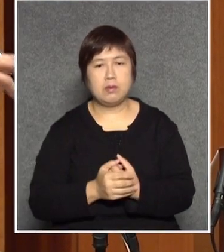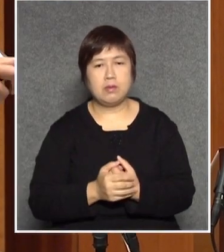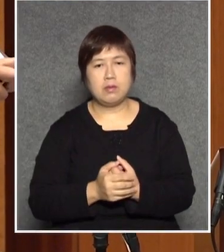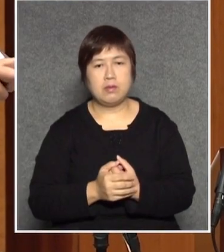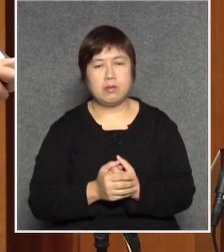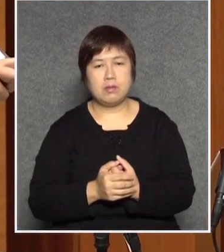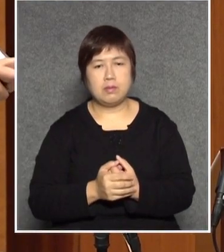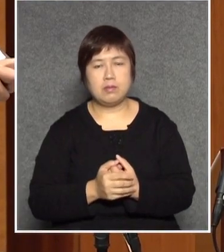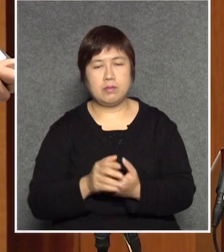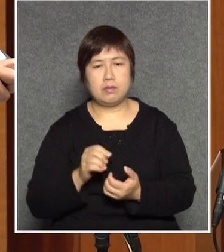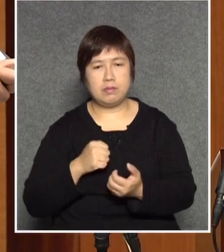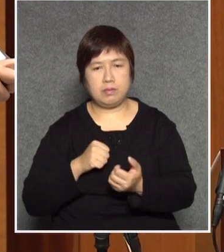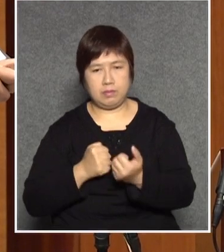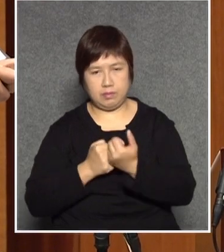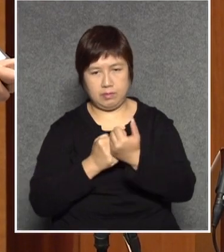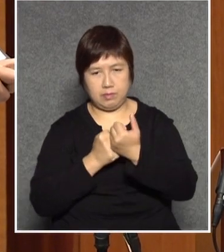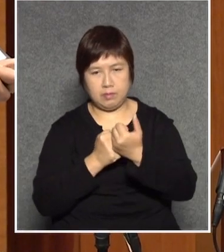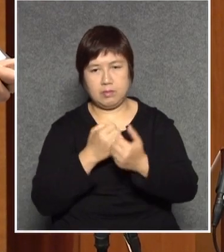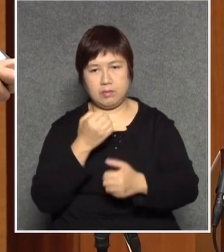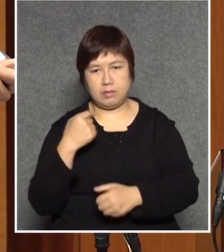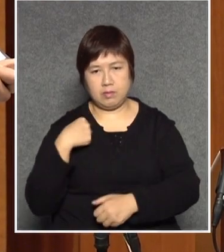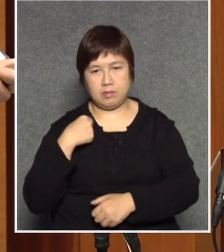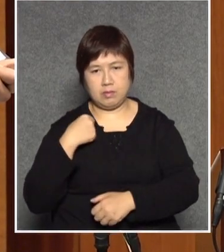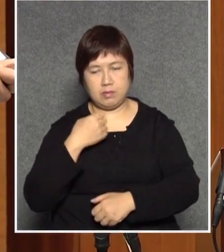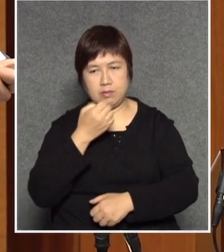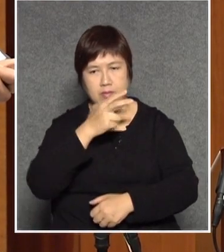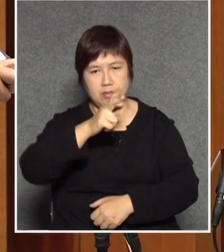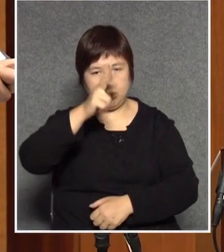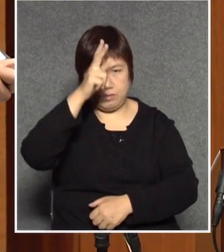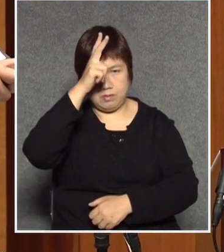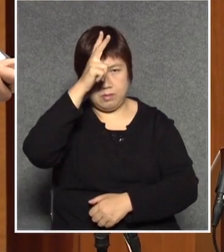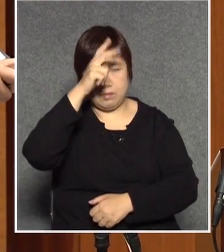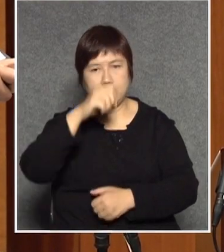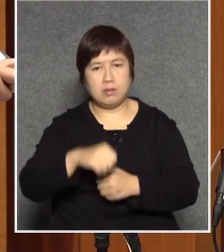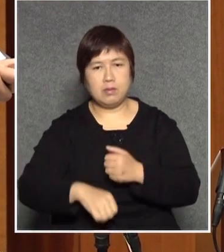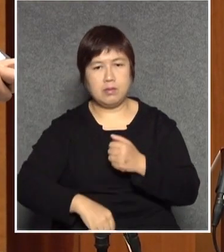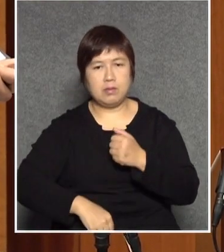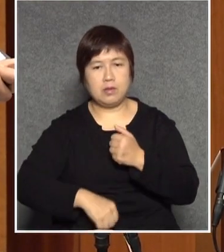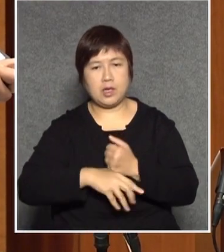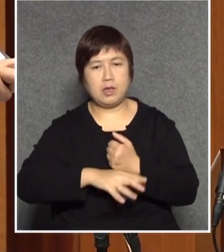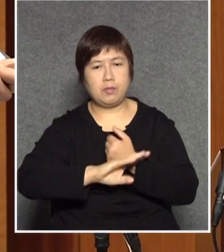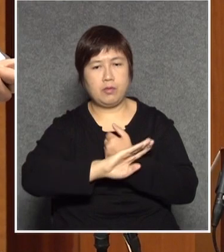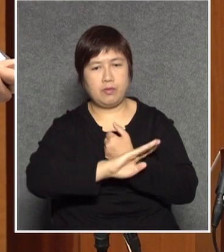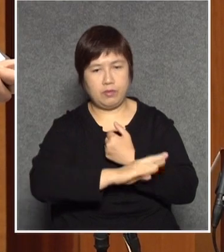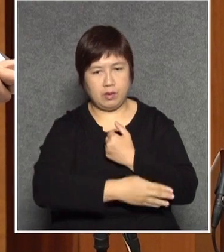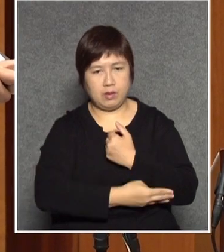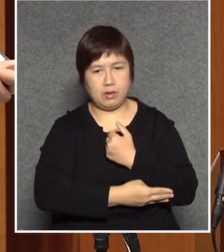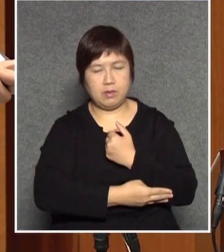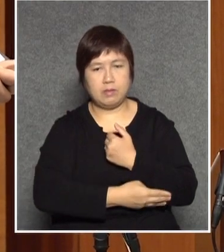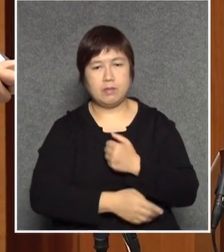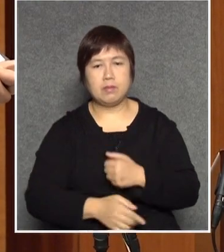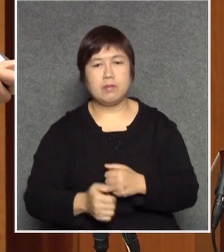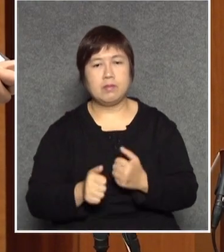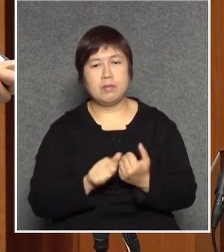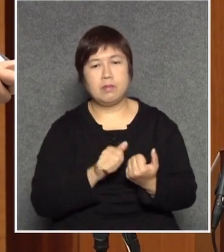定當擁護中華人民共和國香港特別行政區基本法，效忠中華